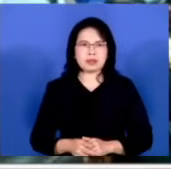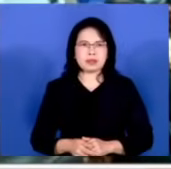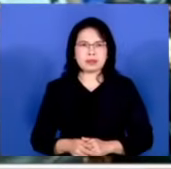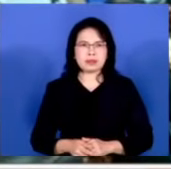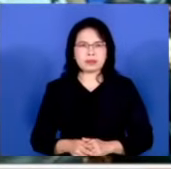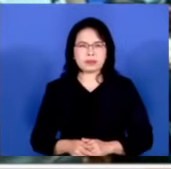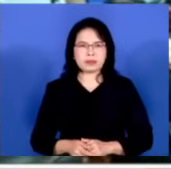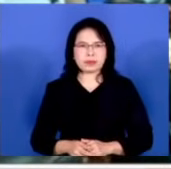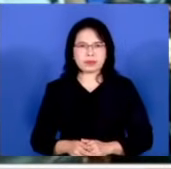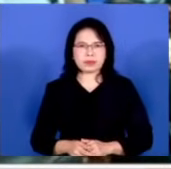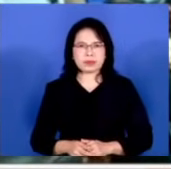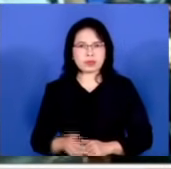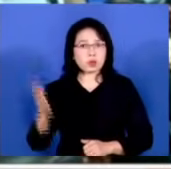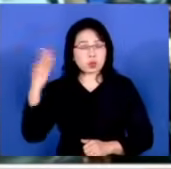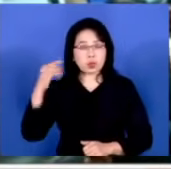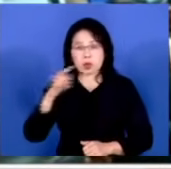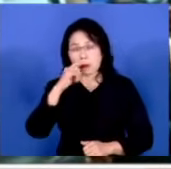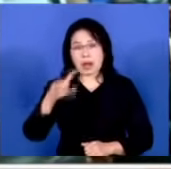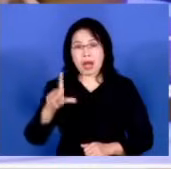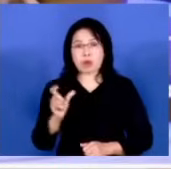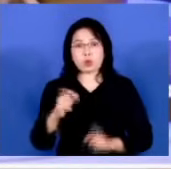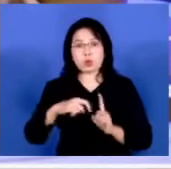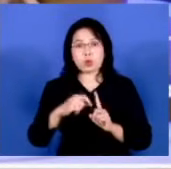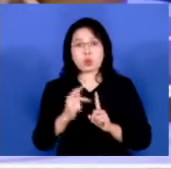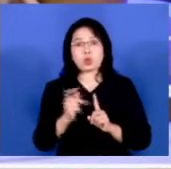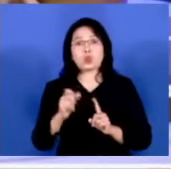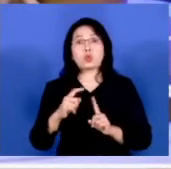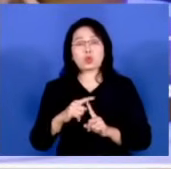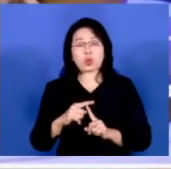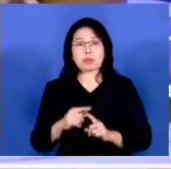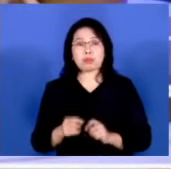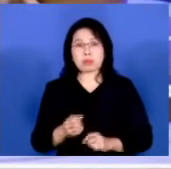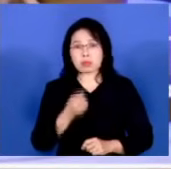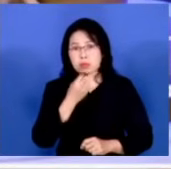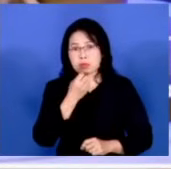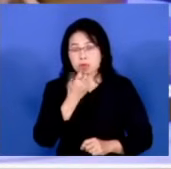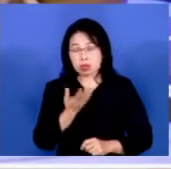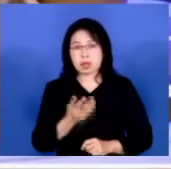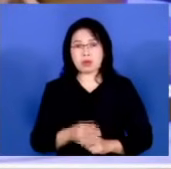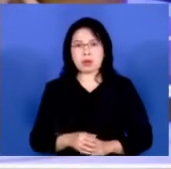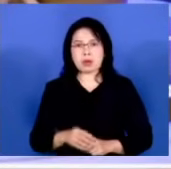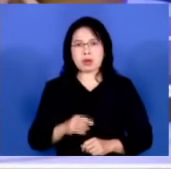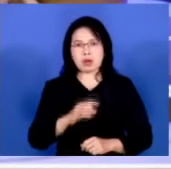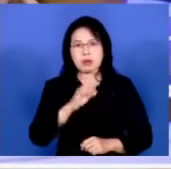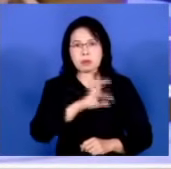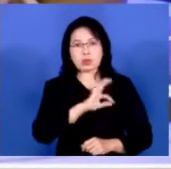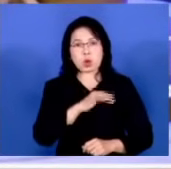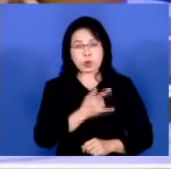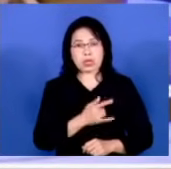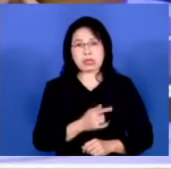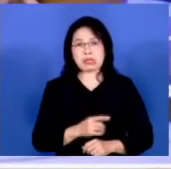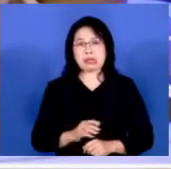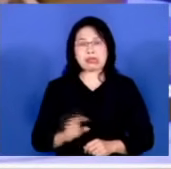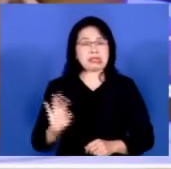menyatakan Pak Apa Pak Jokowi tidak mungkin melakukan kecurangan ketika beliau menjadi